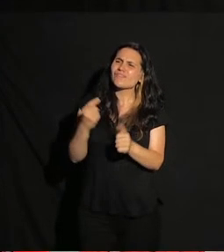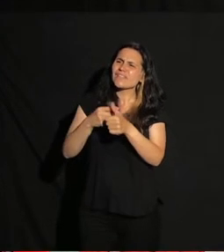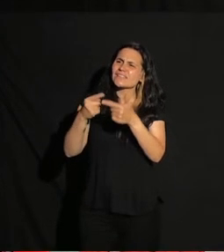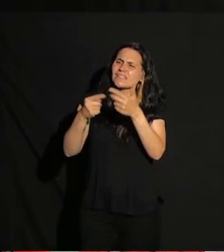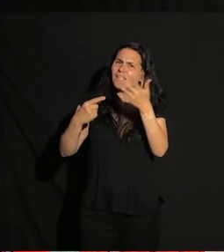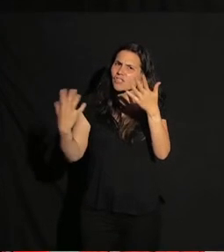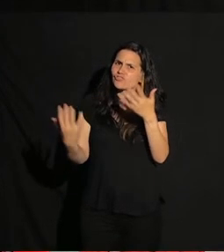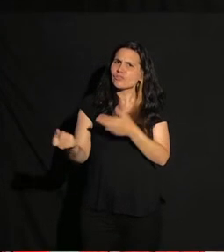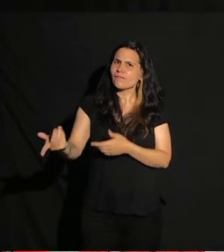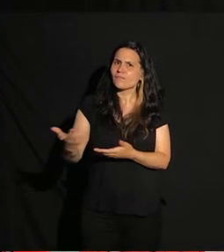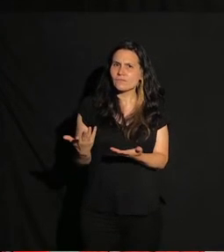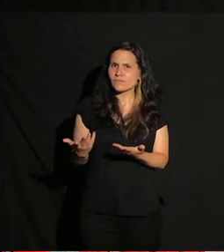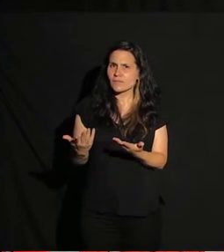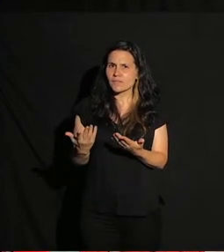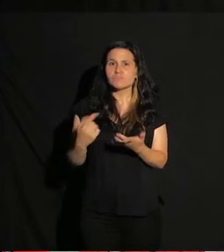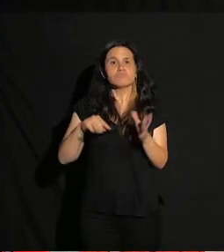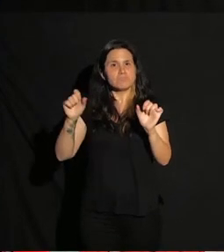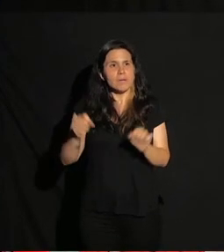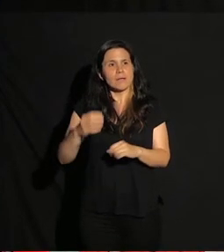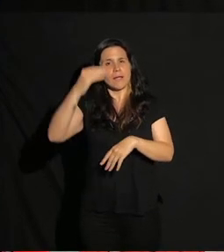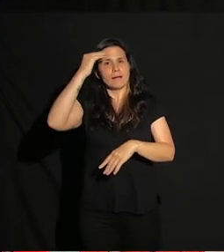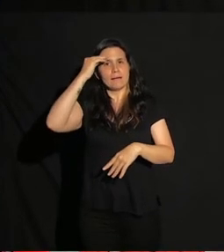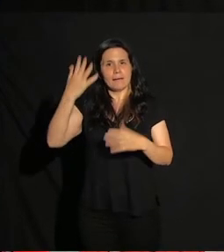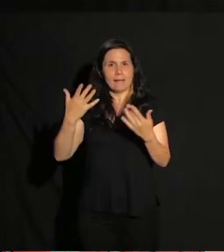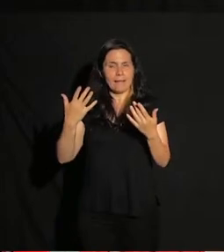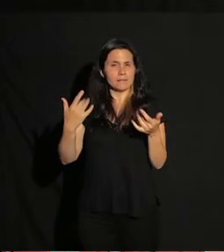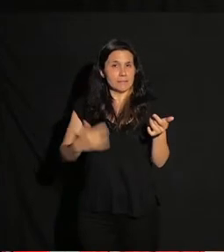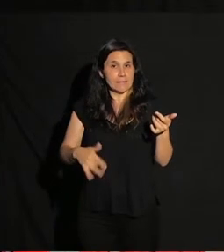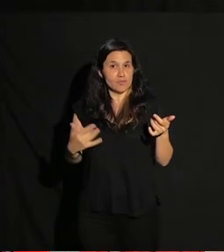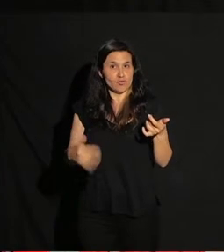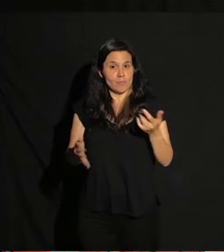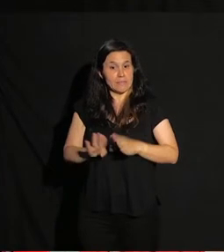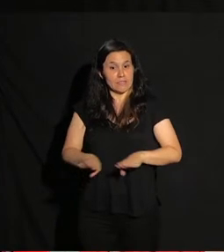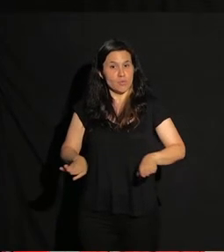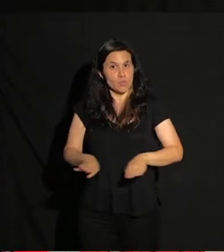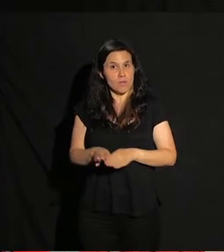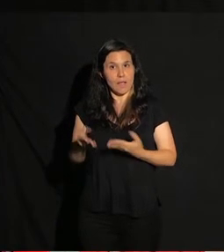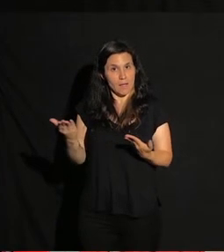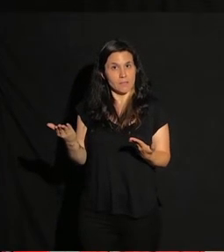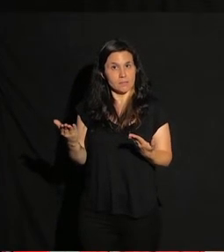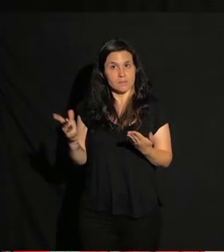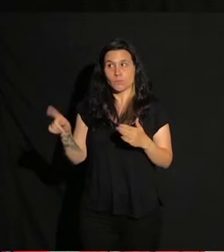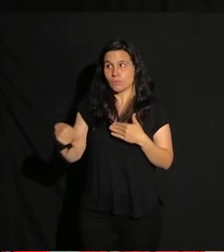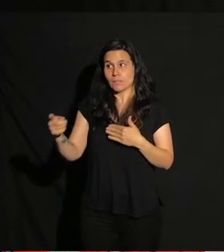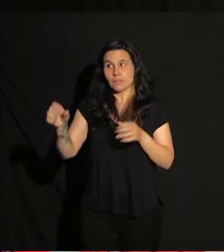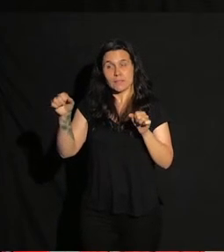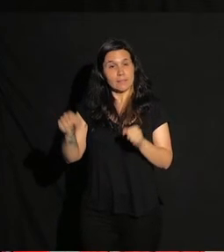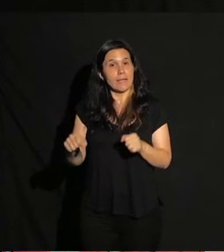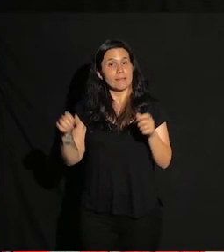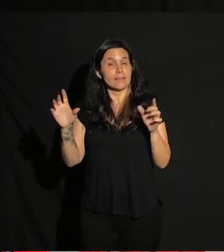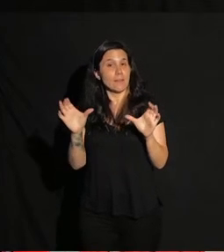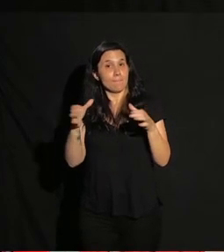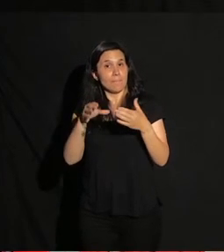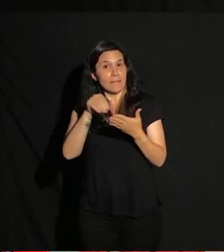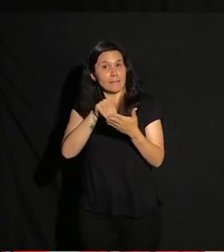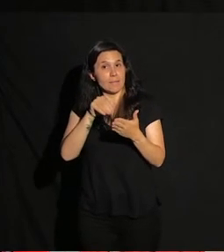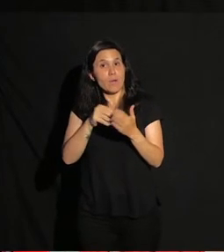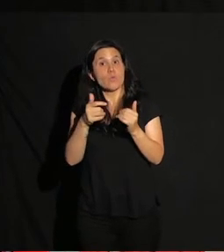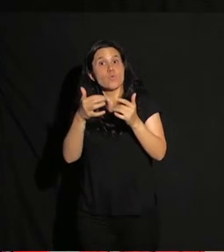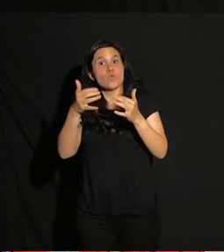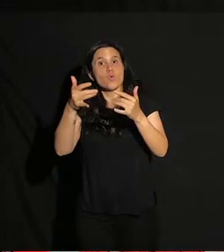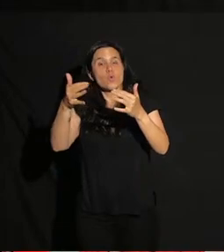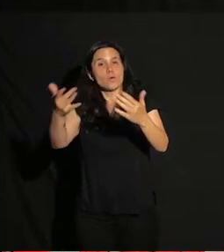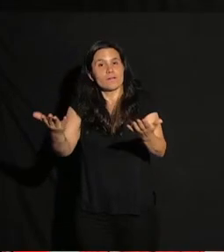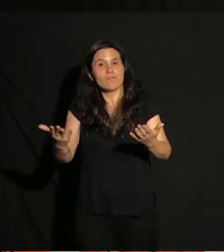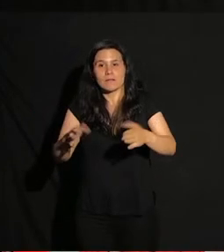Du kannst dir ein Instrument erlernen, Basics eines Instrumentes, und damit bist du dann Teil einer Band und du stehst irgendwann vor dem